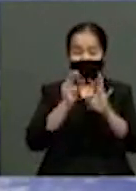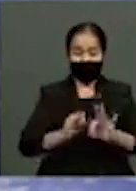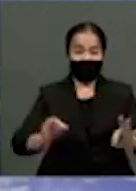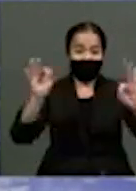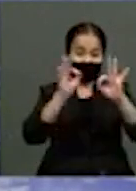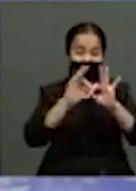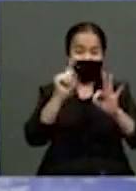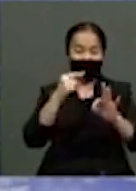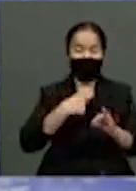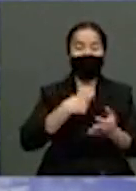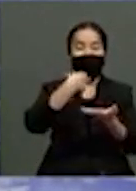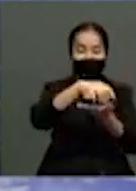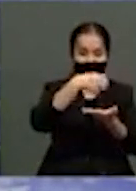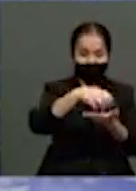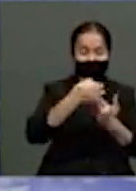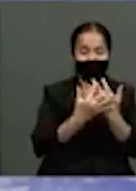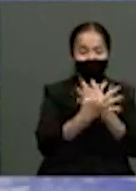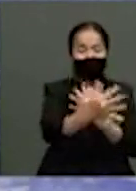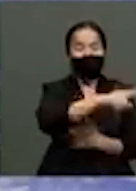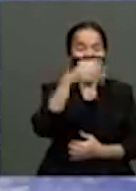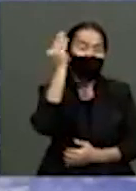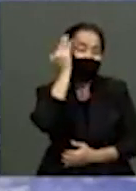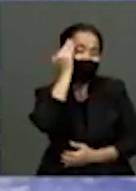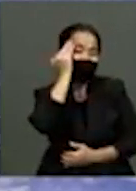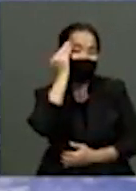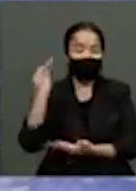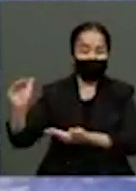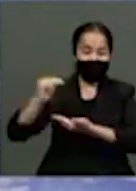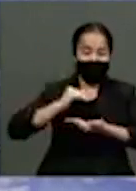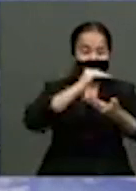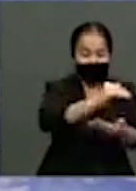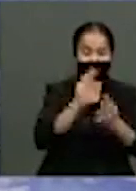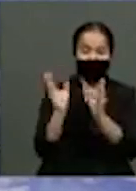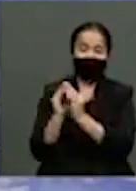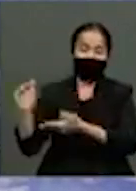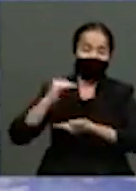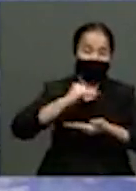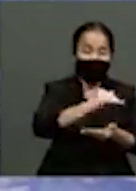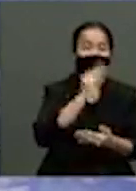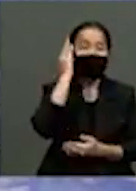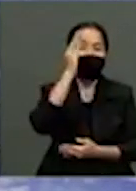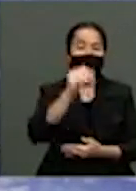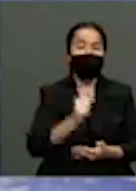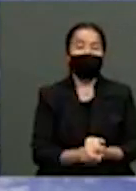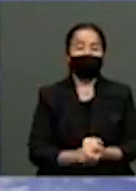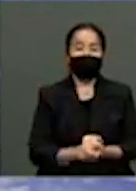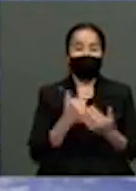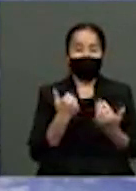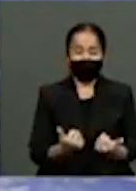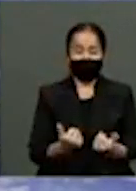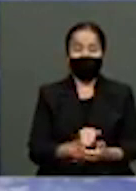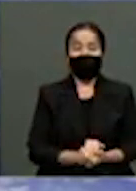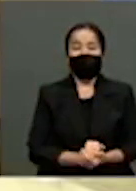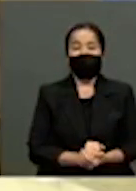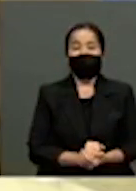ไรอย่างไรก็จะมานำเสนอแล้วก็รายงานท่านผู้ชมในต่อๆไปนะครับนี่คือสิ่งที่เกิดขึ้นในเช้านี้